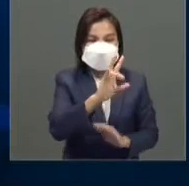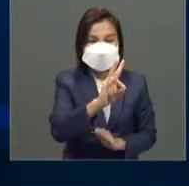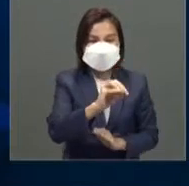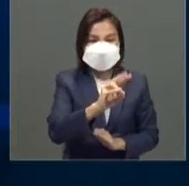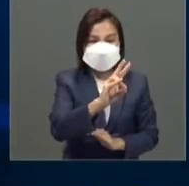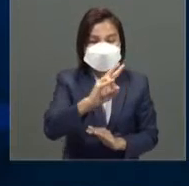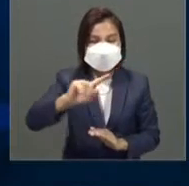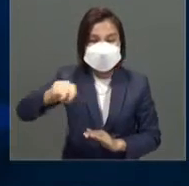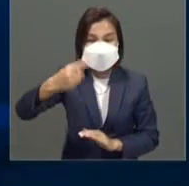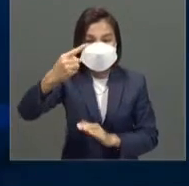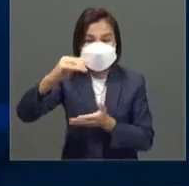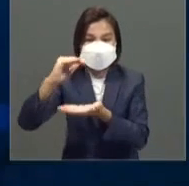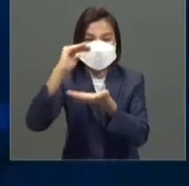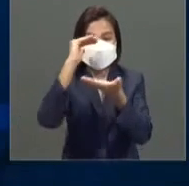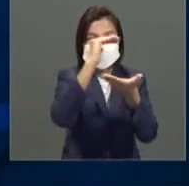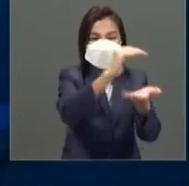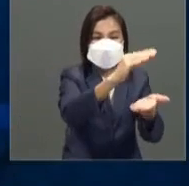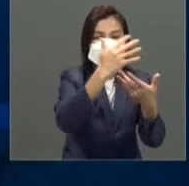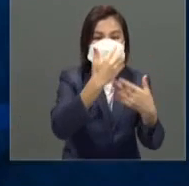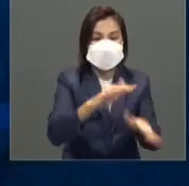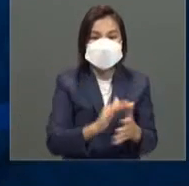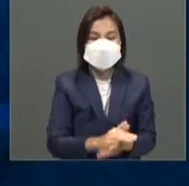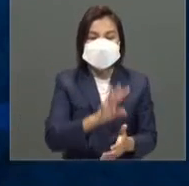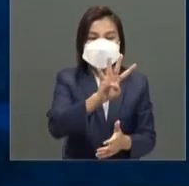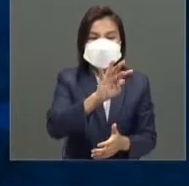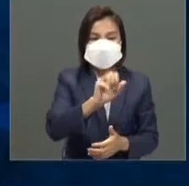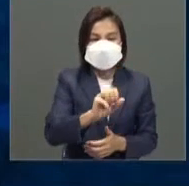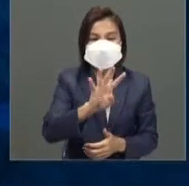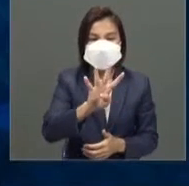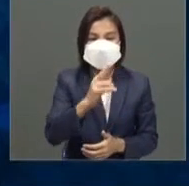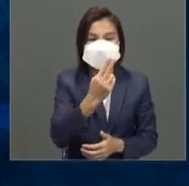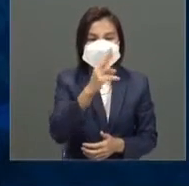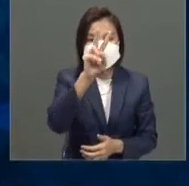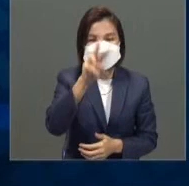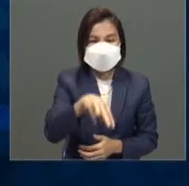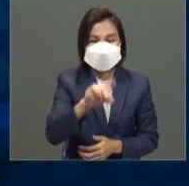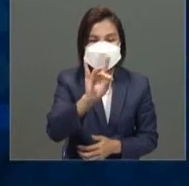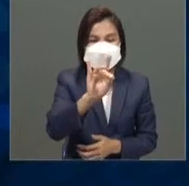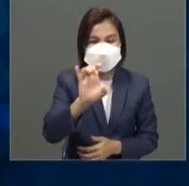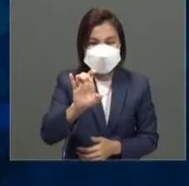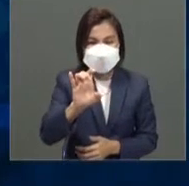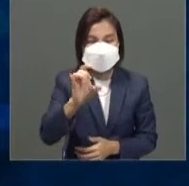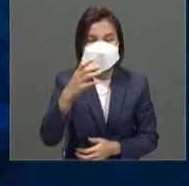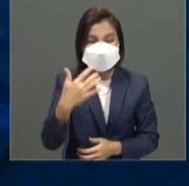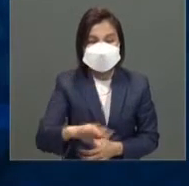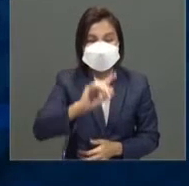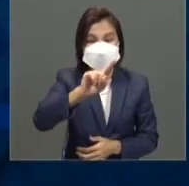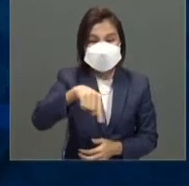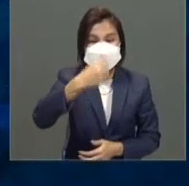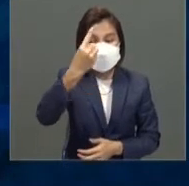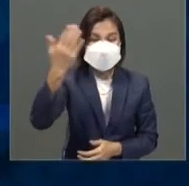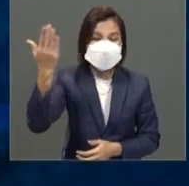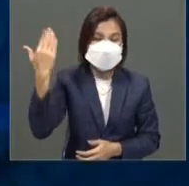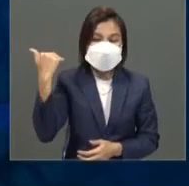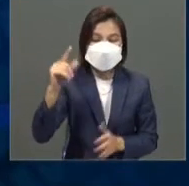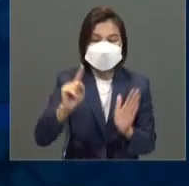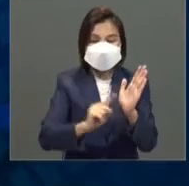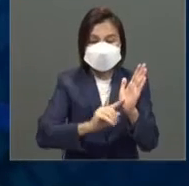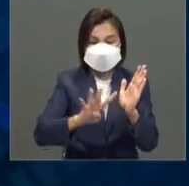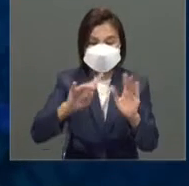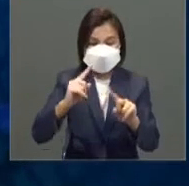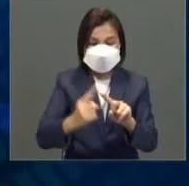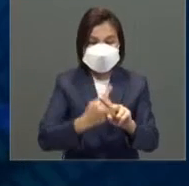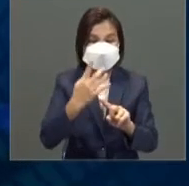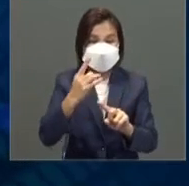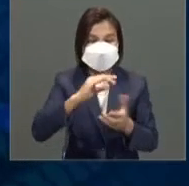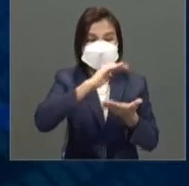ดยที่รอบแรกจัดส่งไปแล้วนะครับ 442,800 โดสนะครับเริ่มจัดส่งไปเมื่อวันที่4สิงหาคม